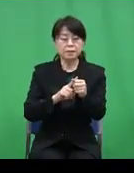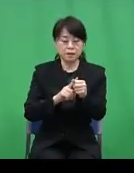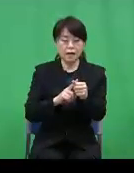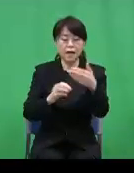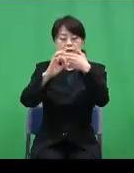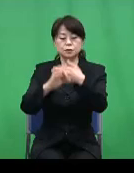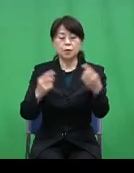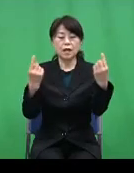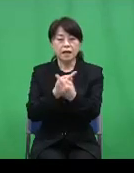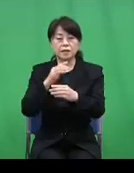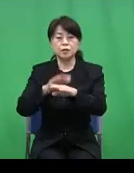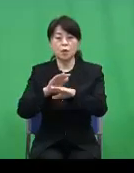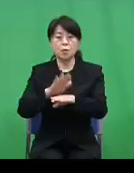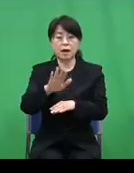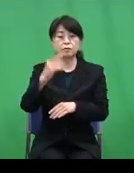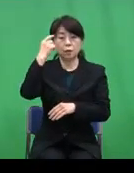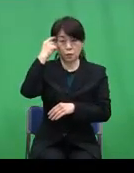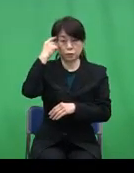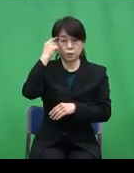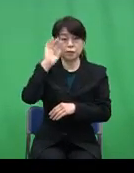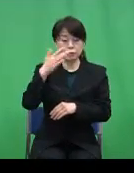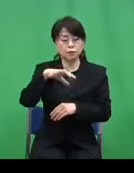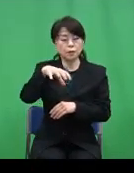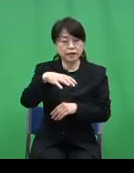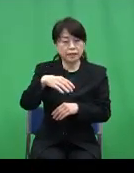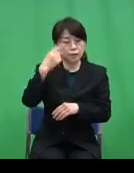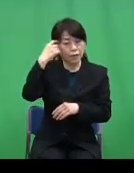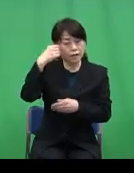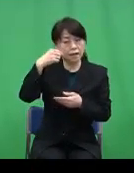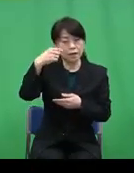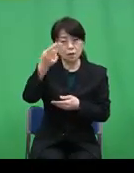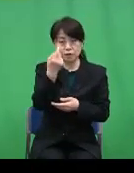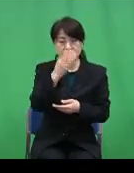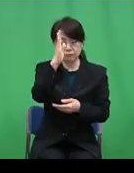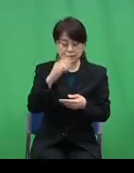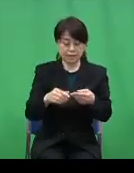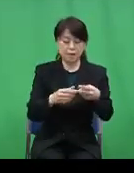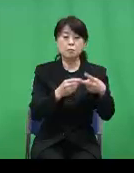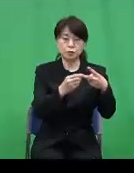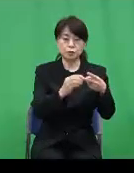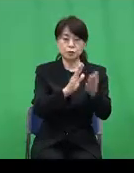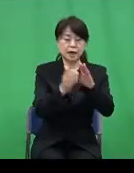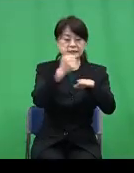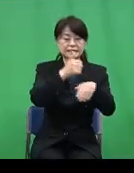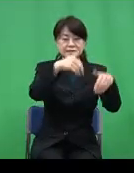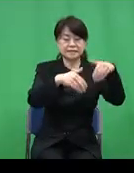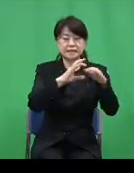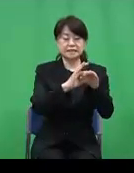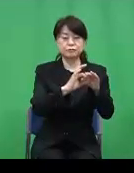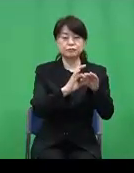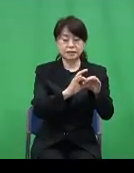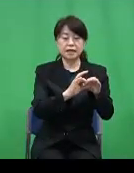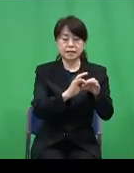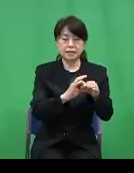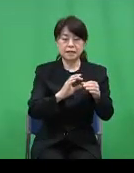どのようにお考えになるかということが一つで、もう一つは知事選についてなんですが、自民党県連の方で、